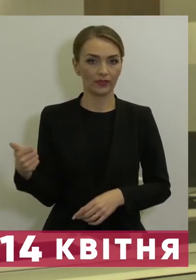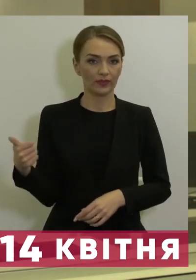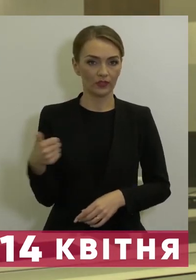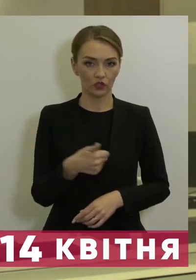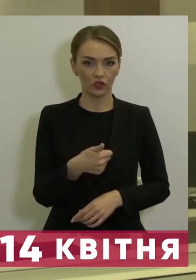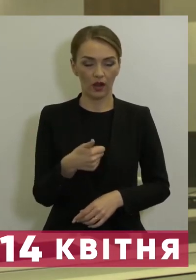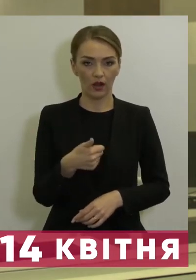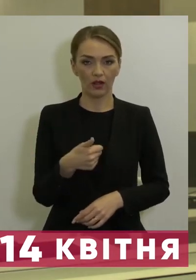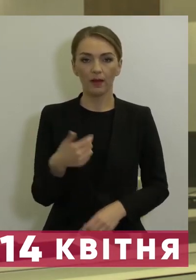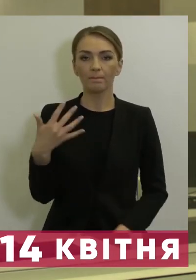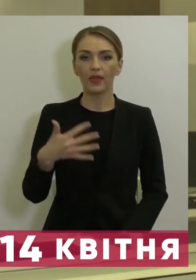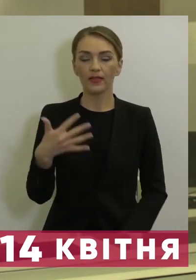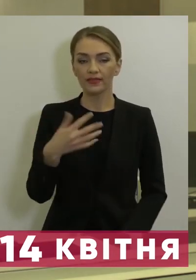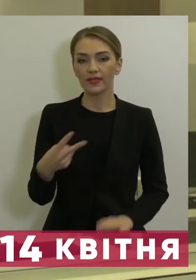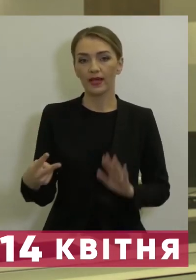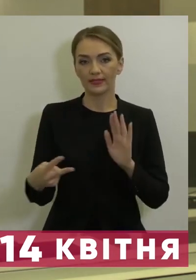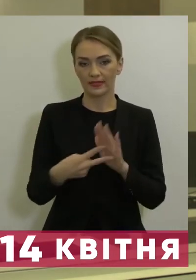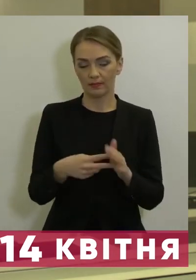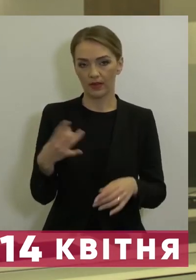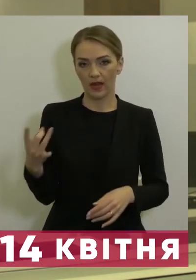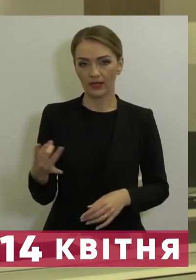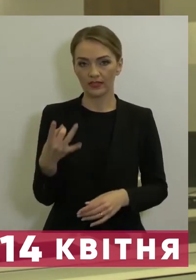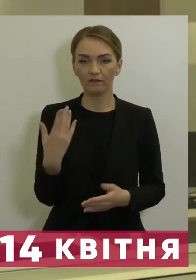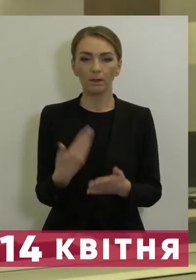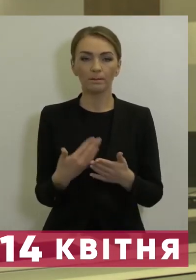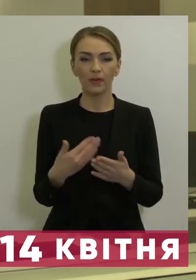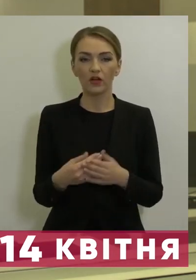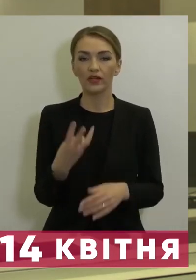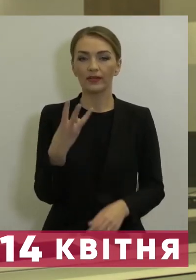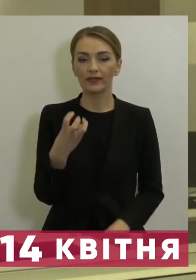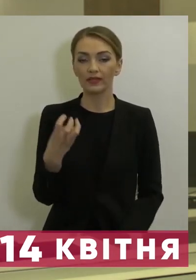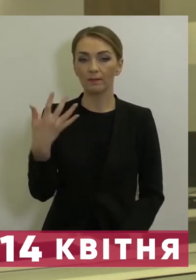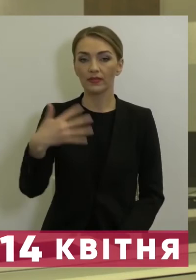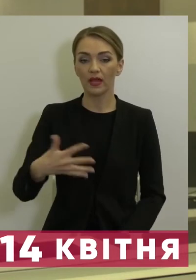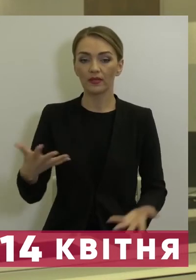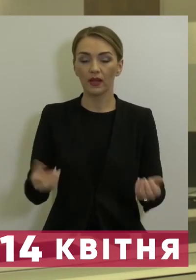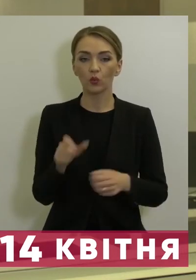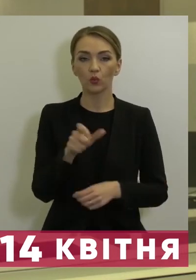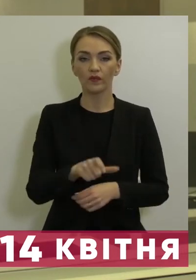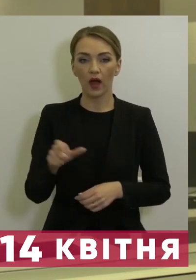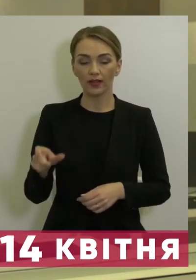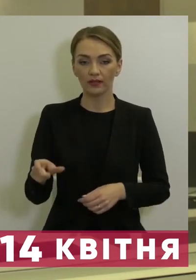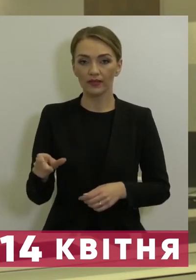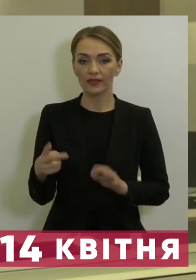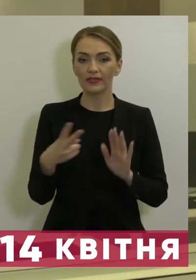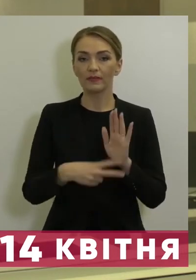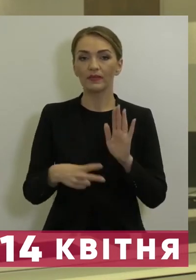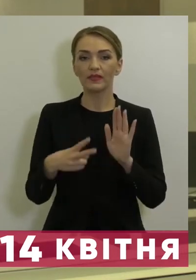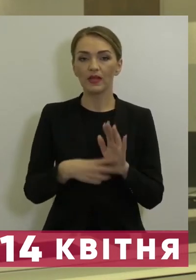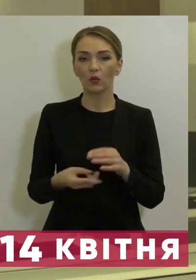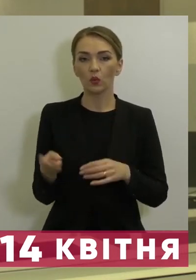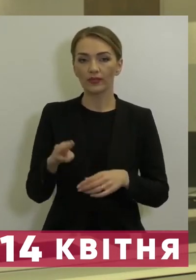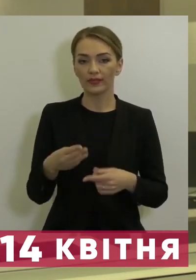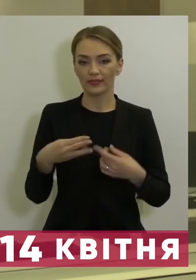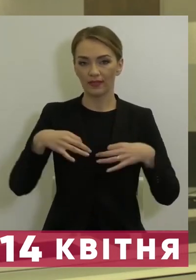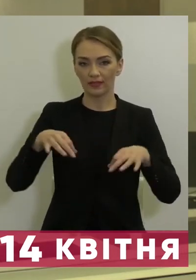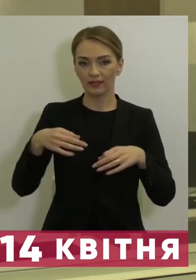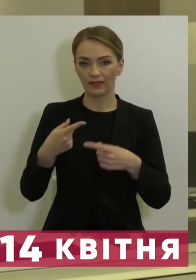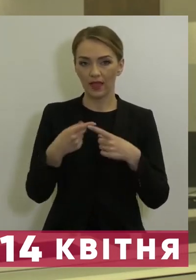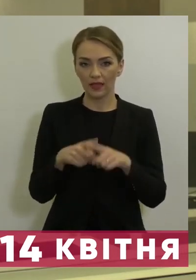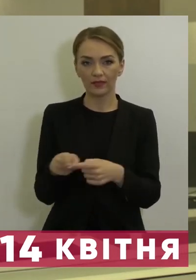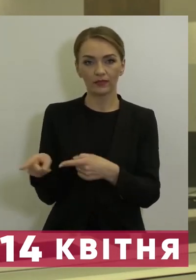тижня 57 разів. Майже 350 рятувальників та 70 одиниць техніки були